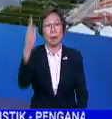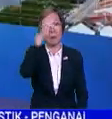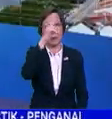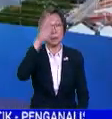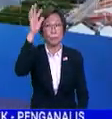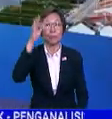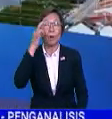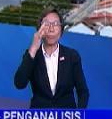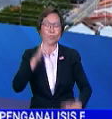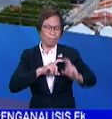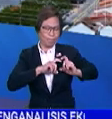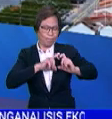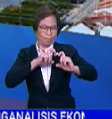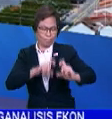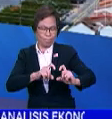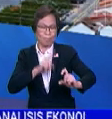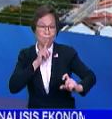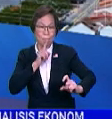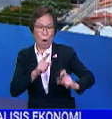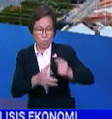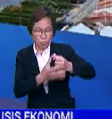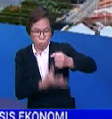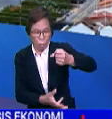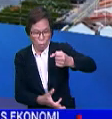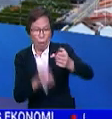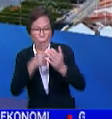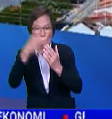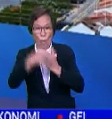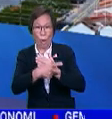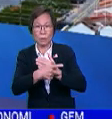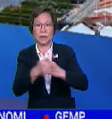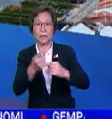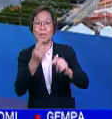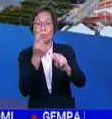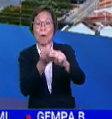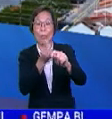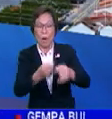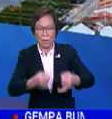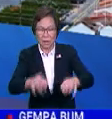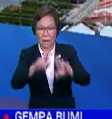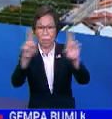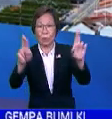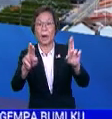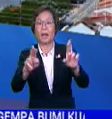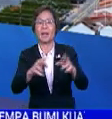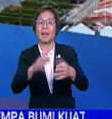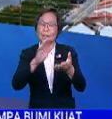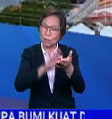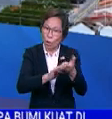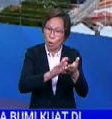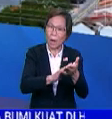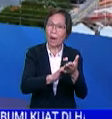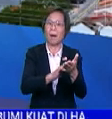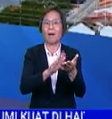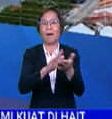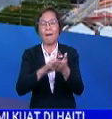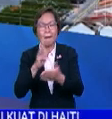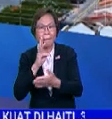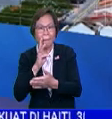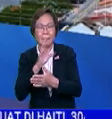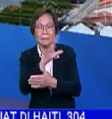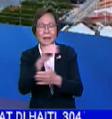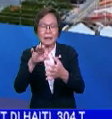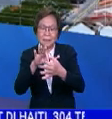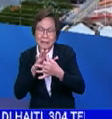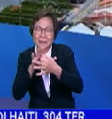Kerajaan Persekutuan komited memastikan peruntukan projek infrastruktur utama mencukupi selain bekerjasama dengan Kerajaan